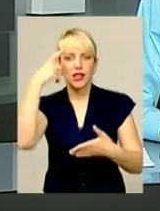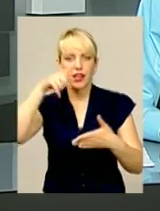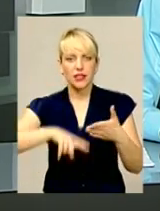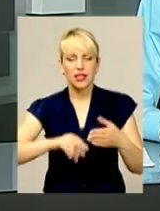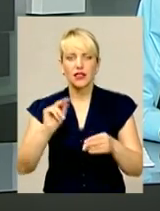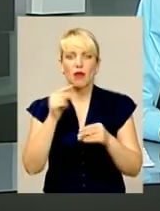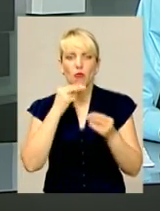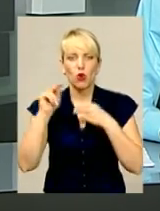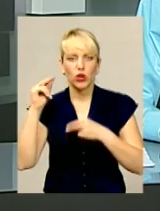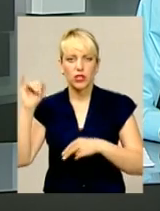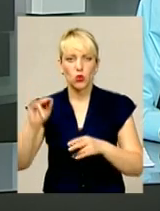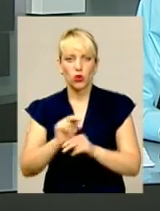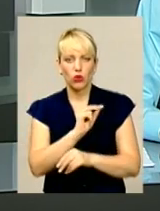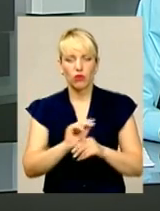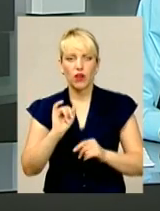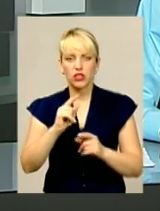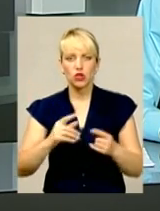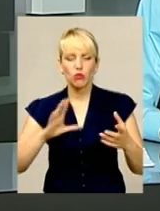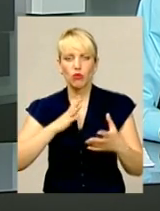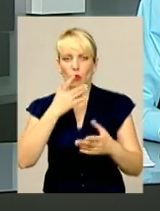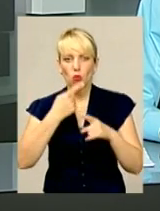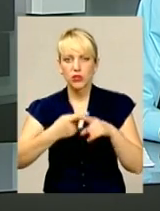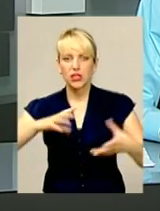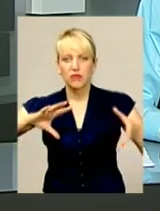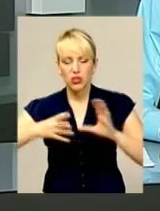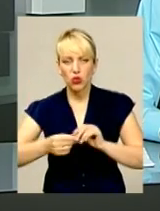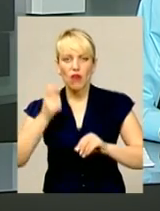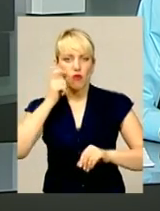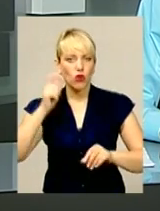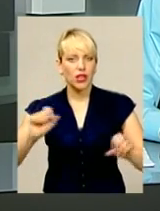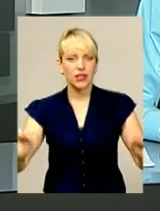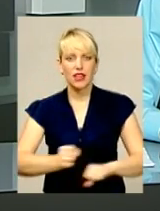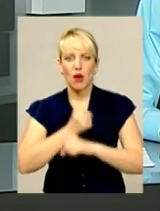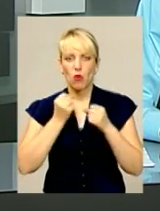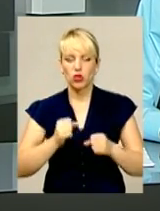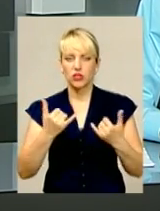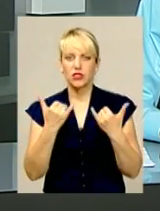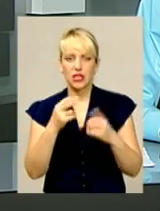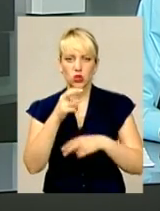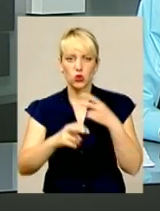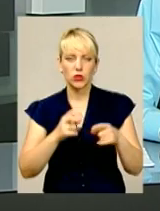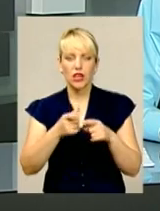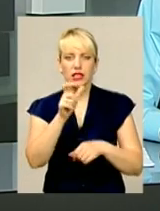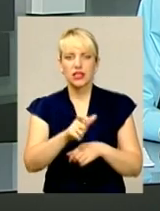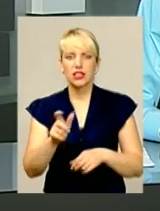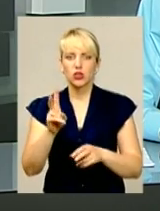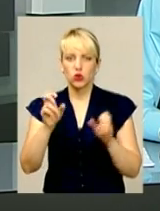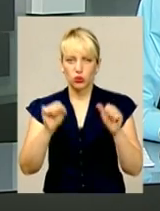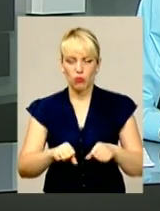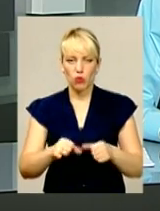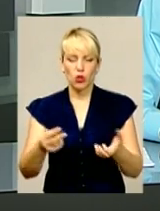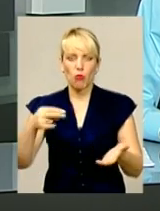прогрес у лікуванні. Але досягнути позитивного результату в Україні неможливо. Тому зараз шукають тих, хто зможе поставити